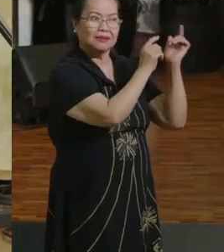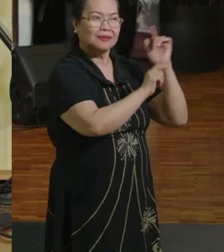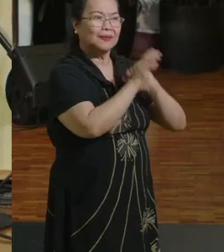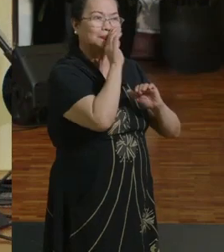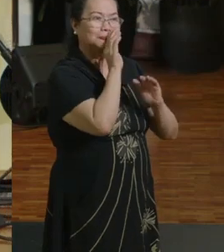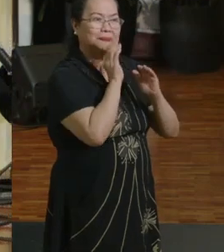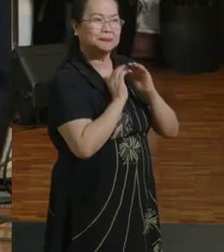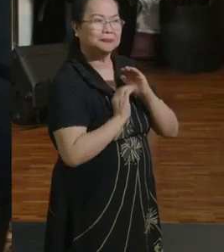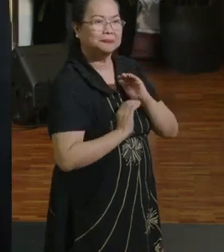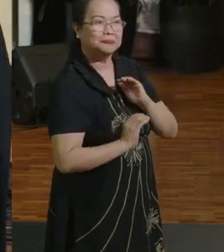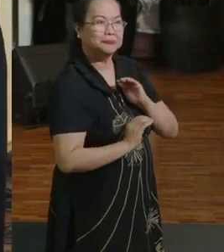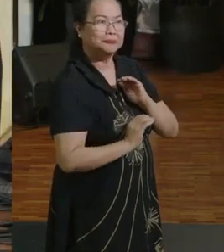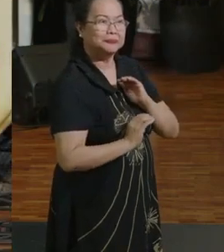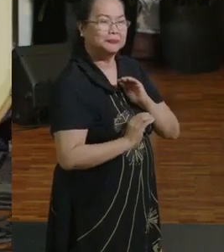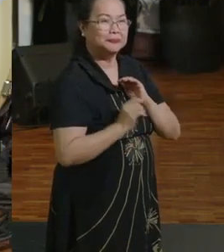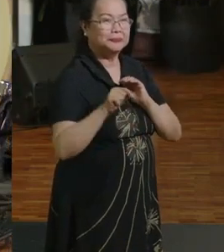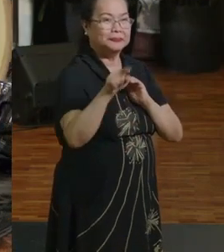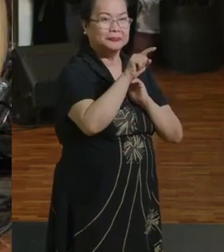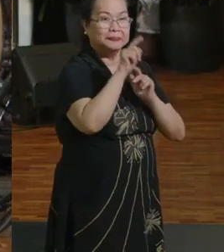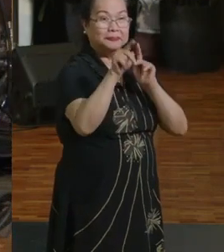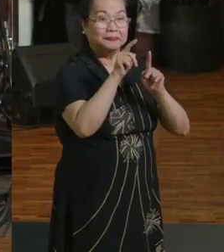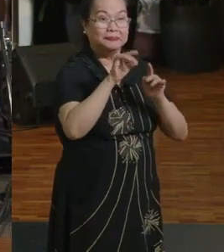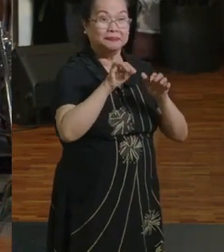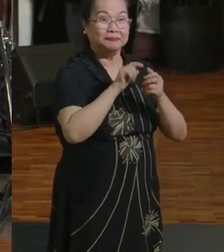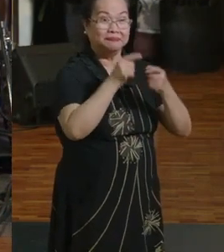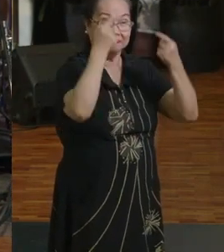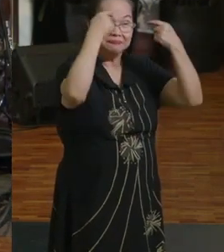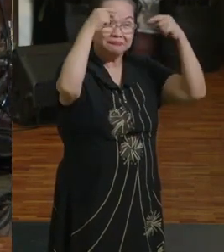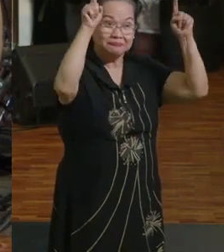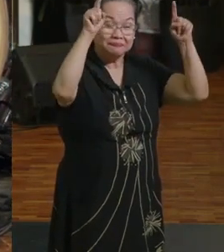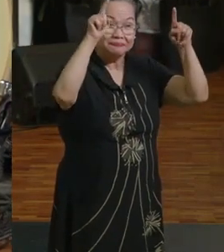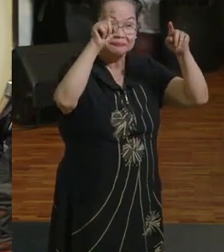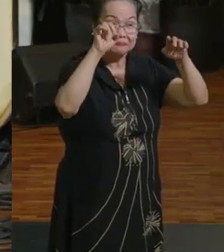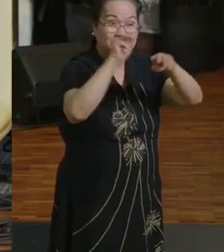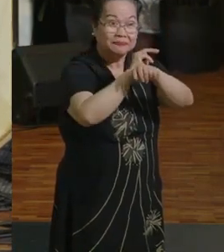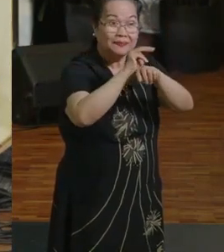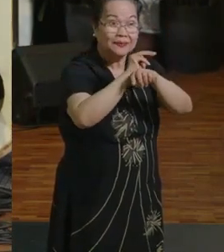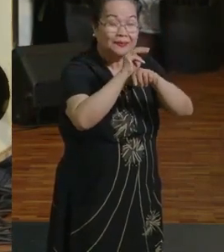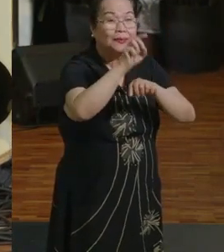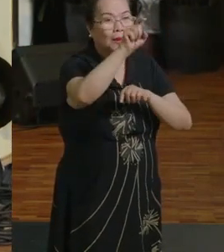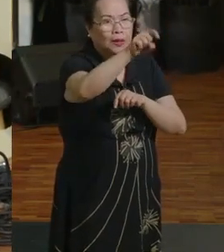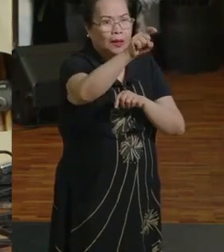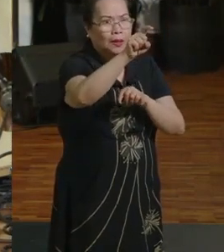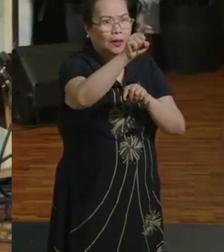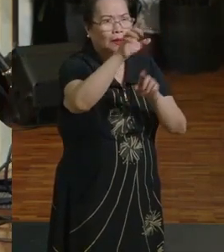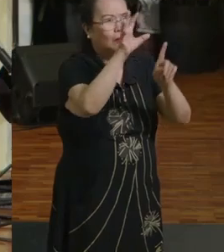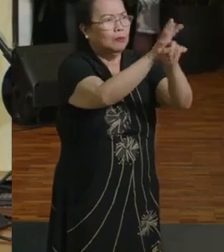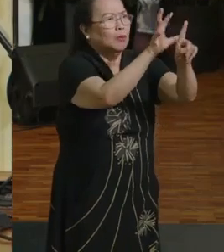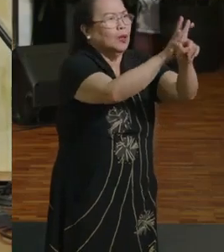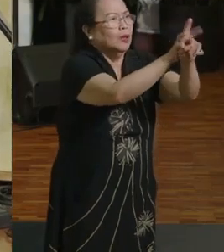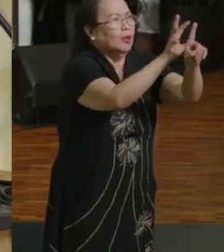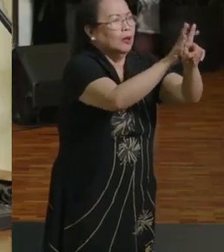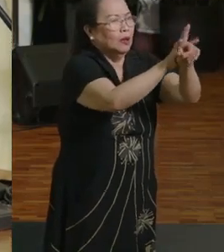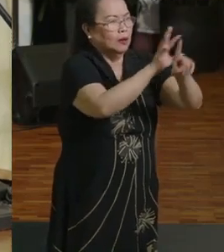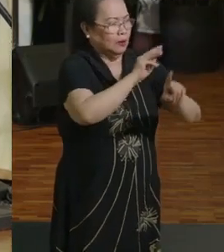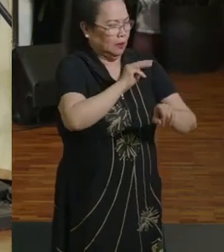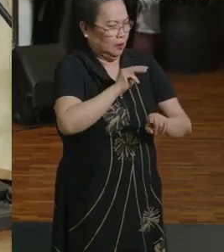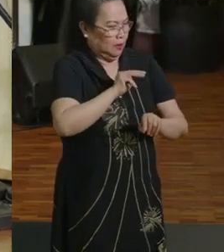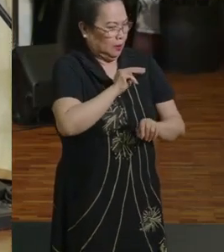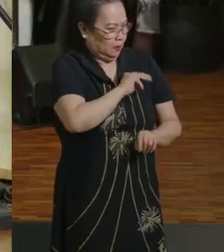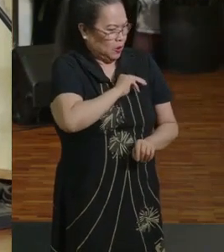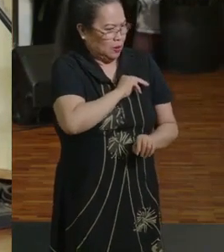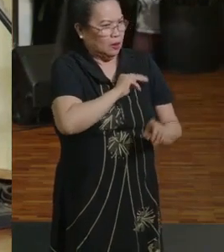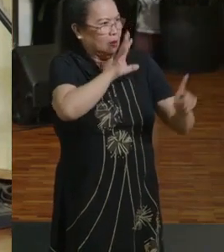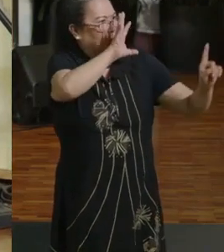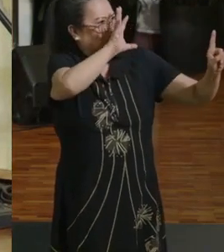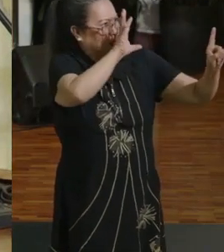natin bilang mga tao, para maging effective ang isang ministry, kailangan malawak. Kailangan